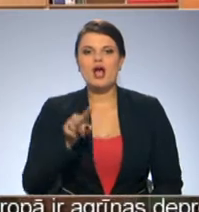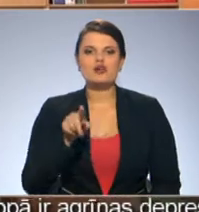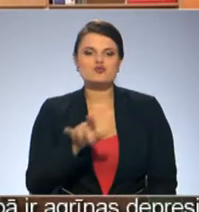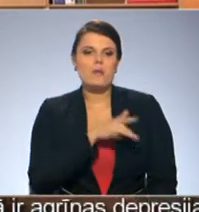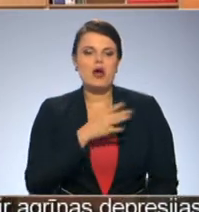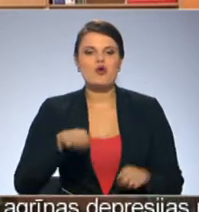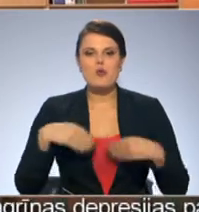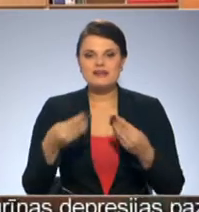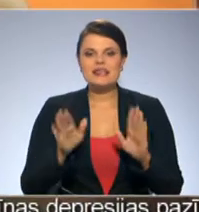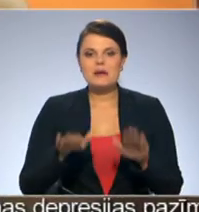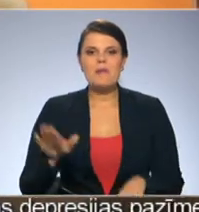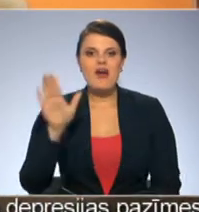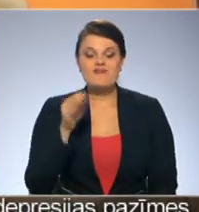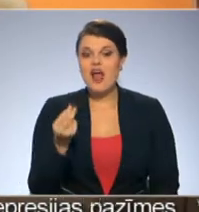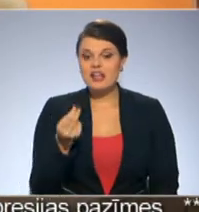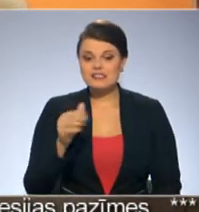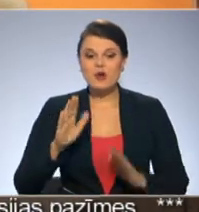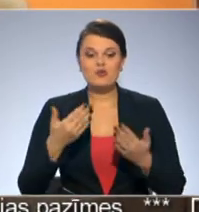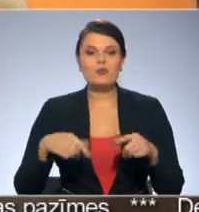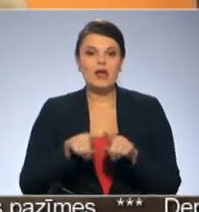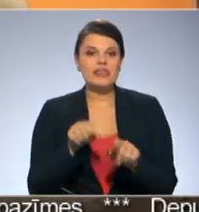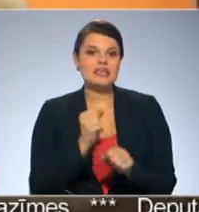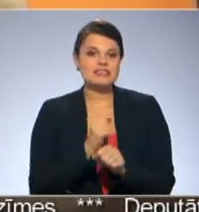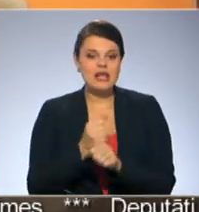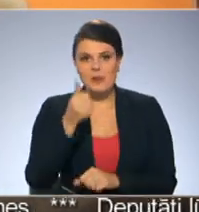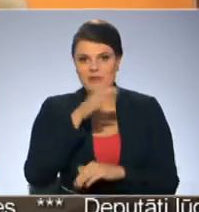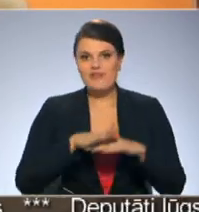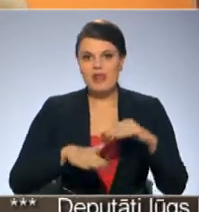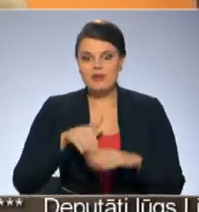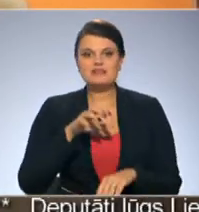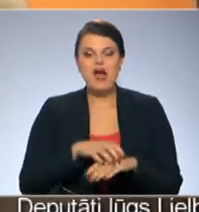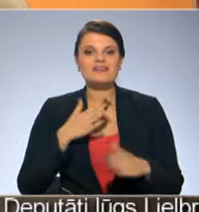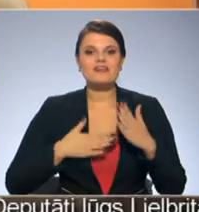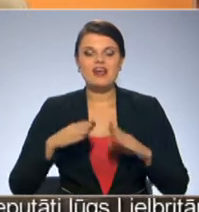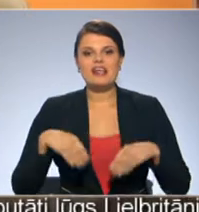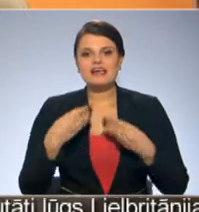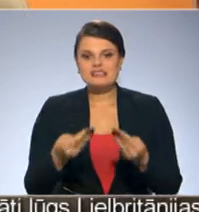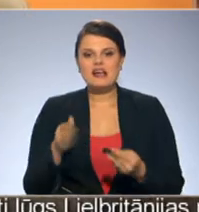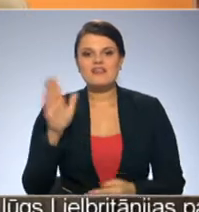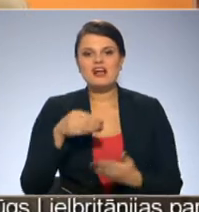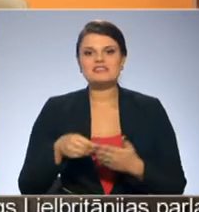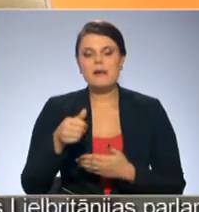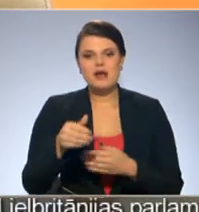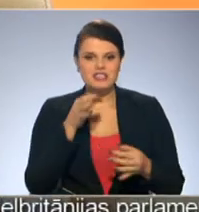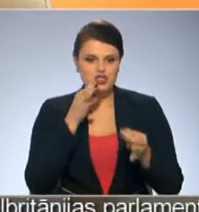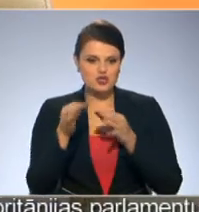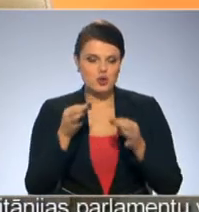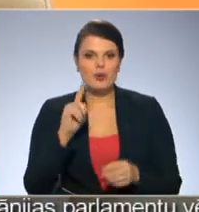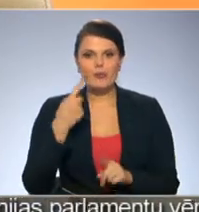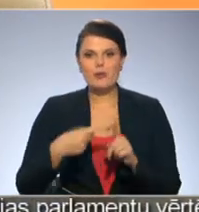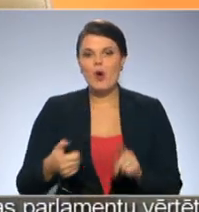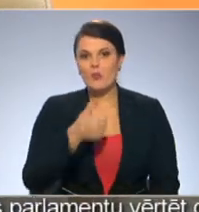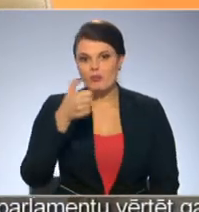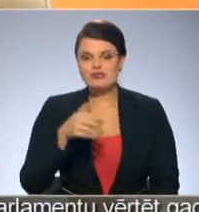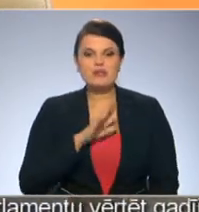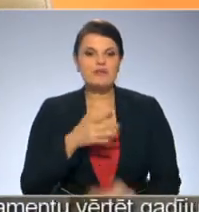pakalpojumu sniedza par valsts līdzekļiem. Tomēr arī strādājot privātpraksē, ārste vēlējās sniegt valsts apmaksātas konsultācijas. Pirmo pusgadu